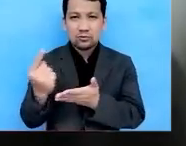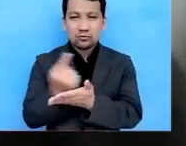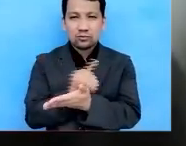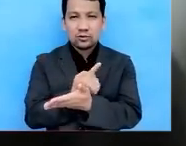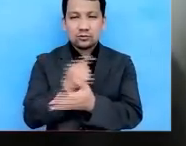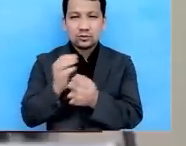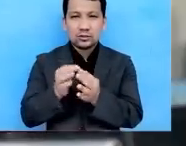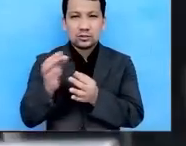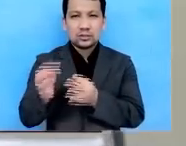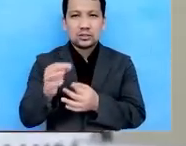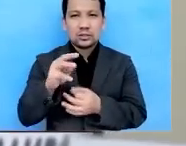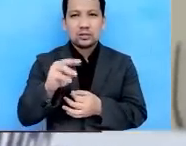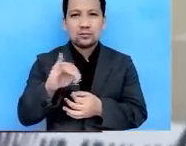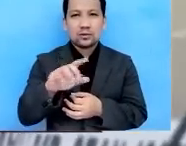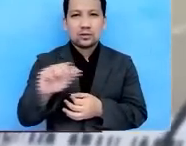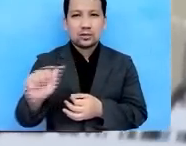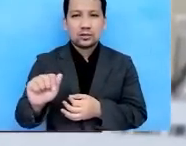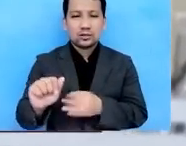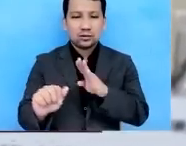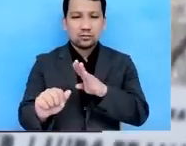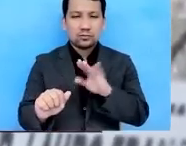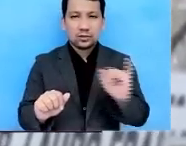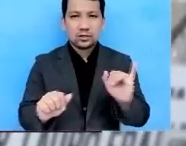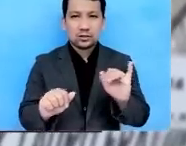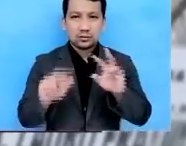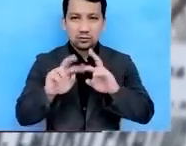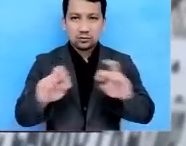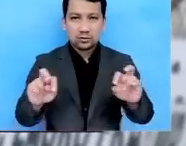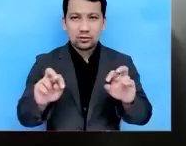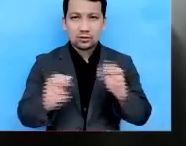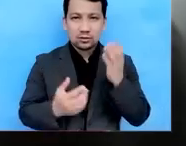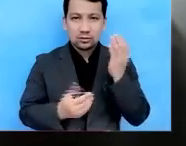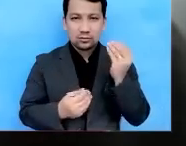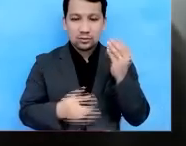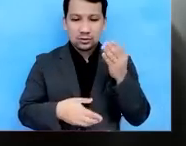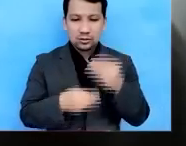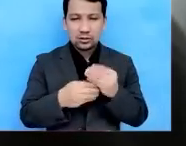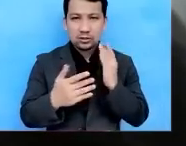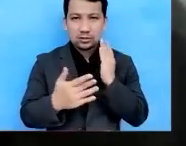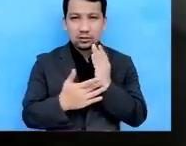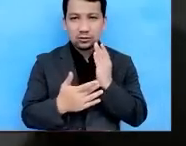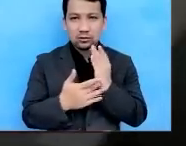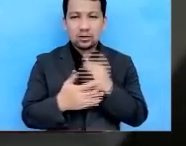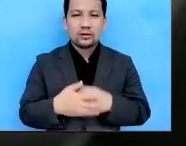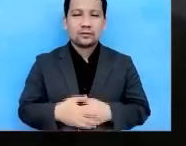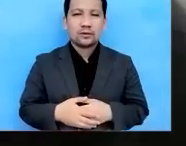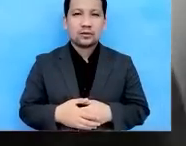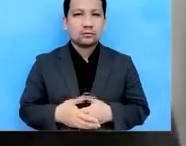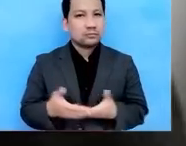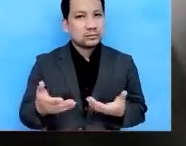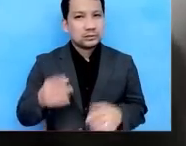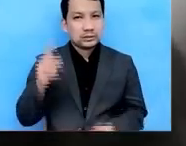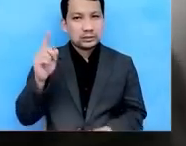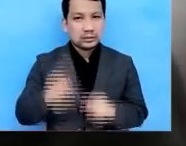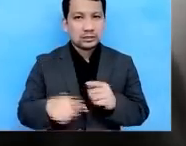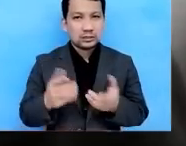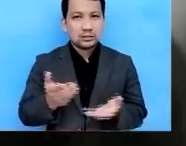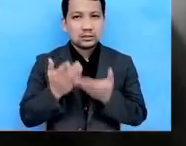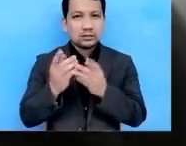ang MIAA at ang Bureau of Immigration para makapag-upgrade ng kanilang teknolohiya. Pero hindi raw nila ito